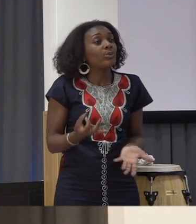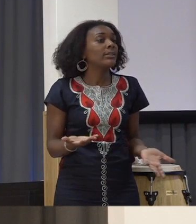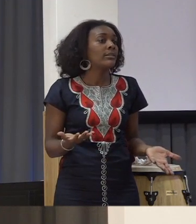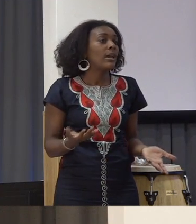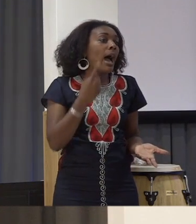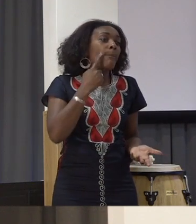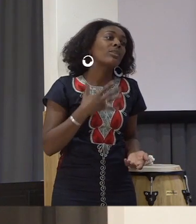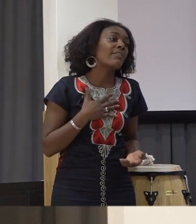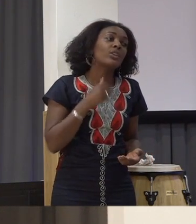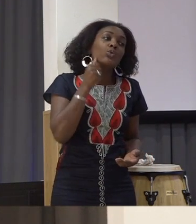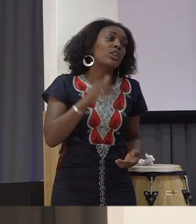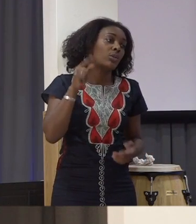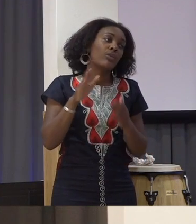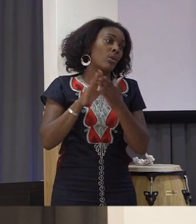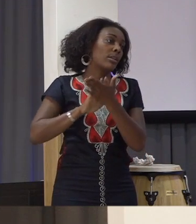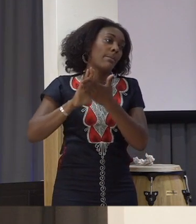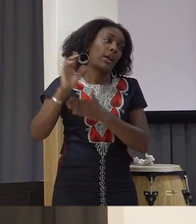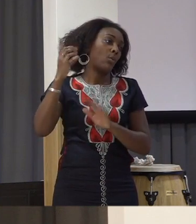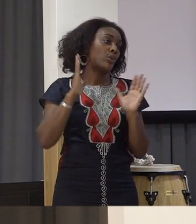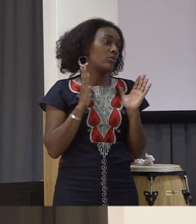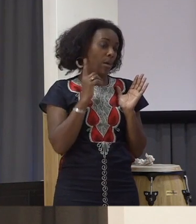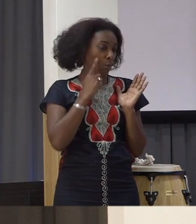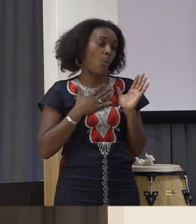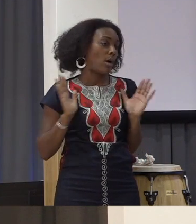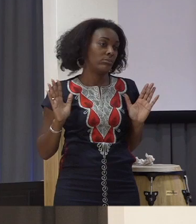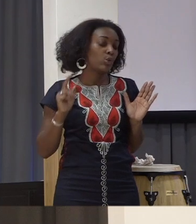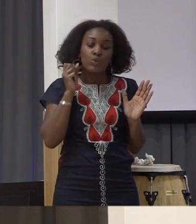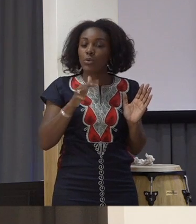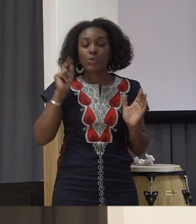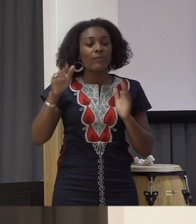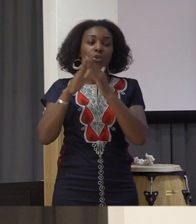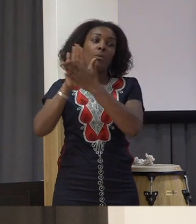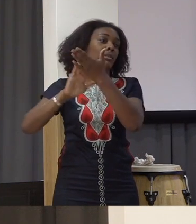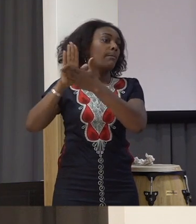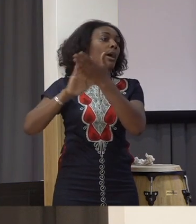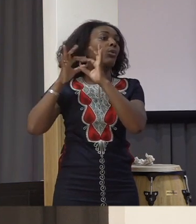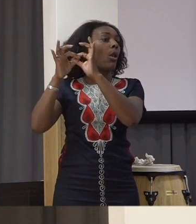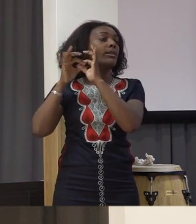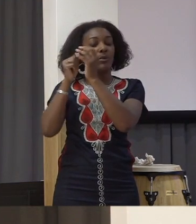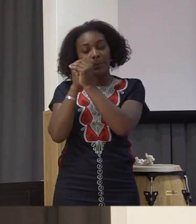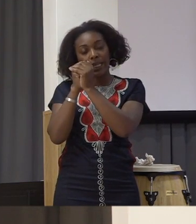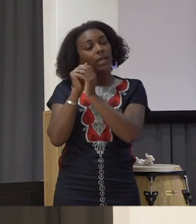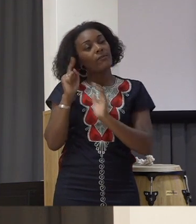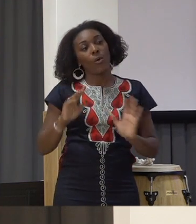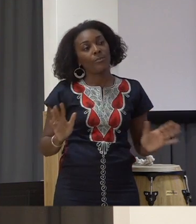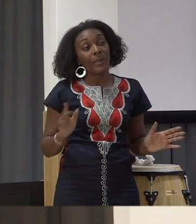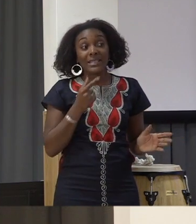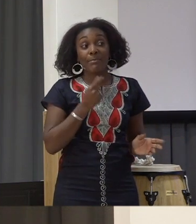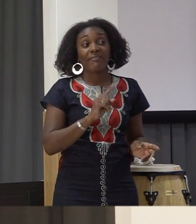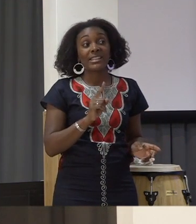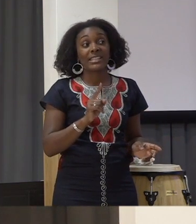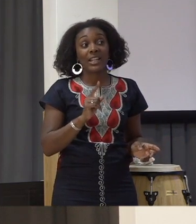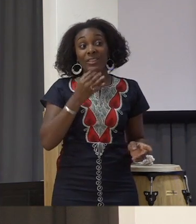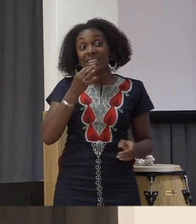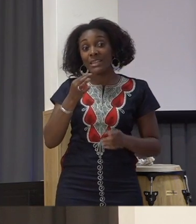jour sans qu'on doive demander pardon à Dieu. Et lorsqu'on se retrouve devant le Seigneur pour se repentir, c'est pas évident de confesser